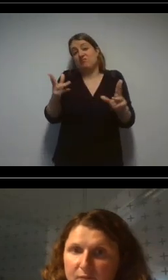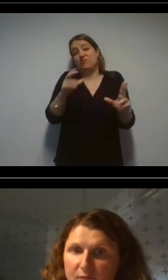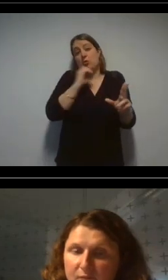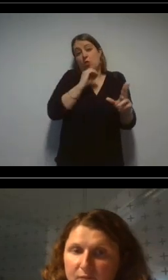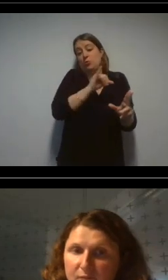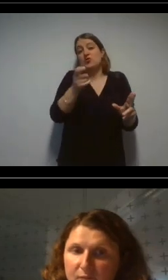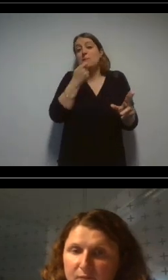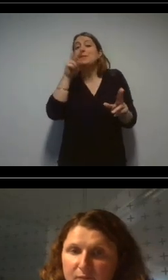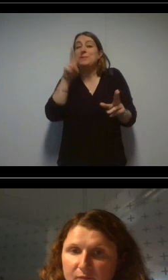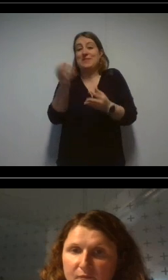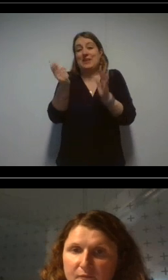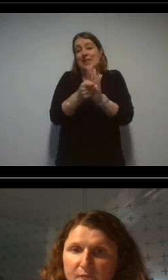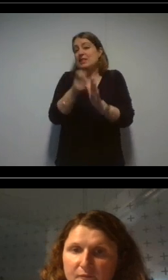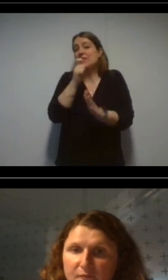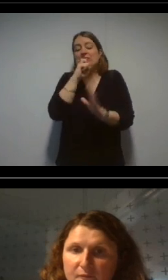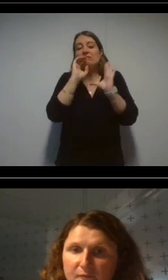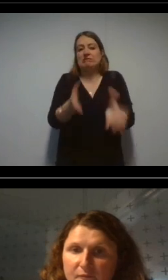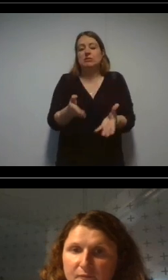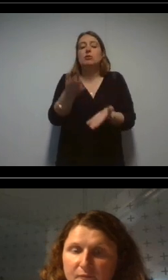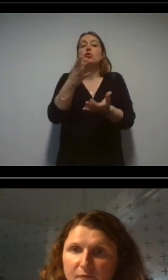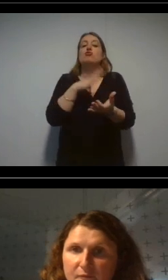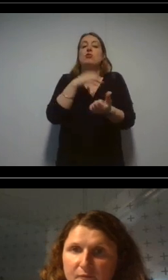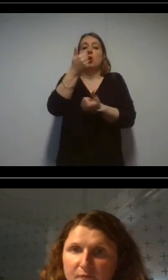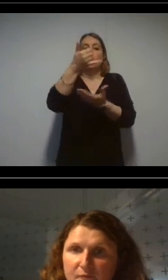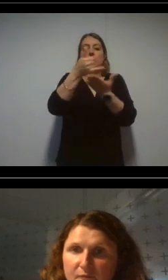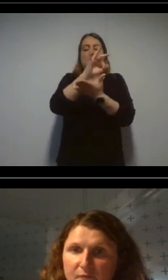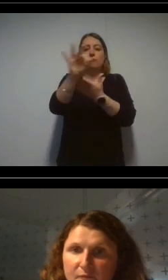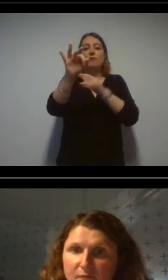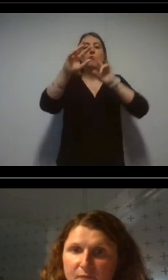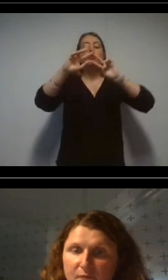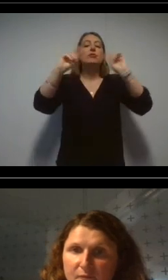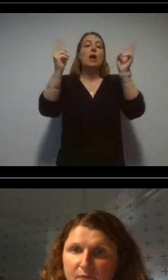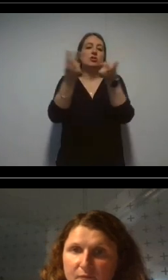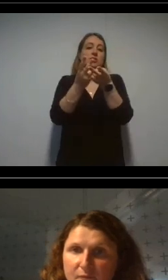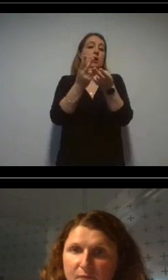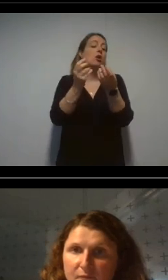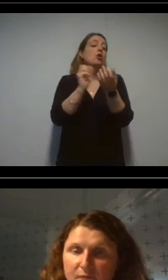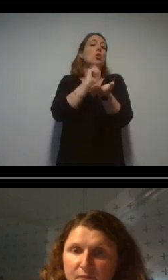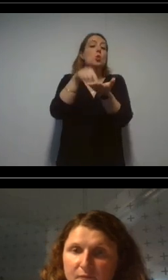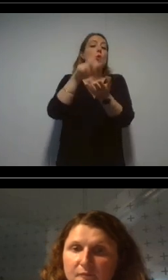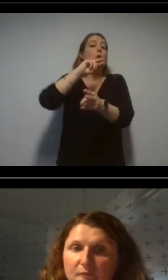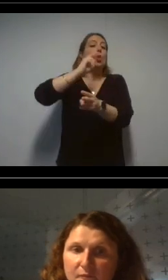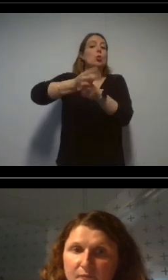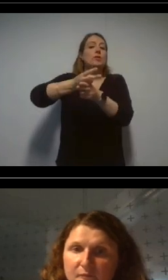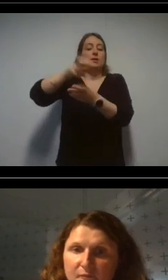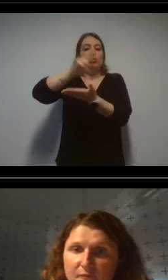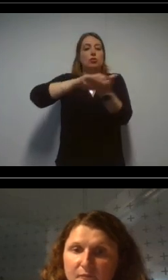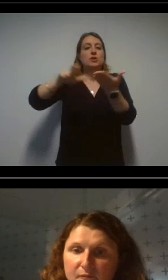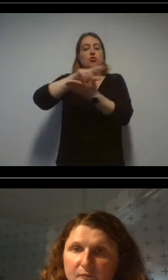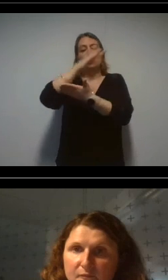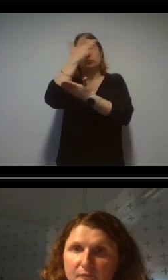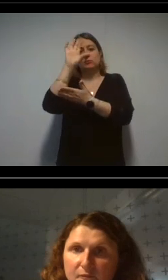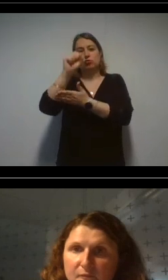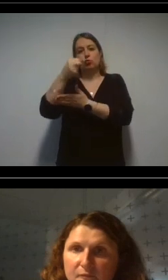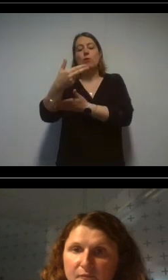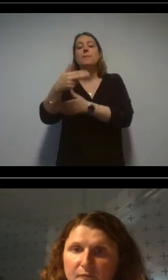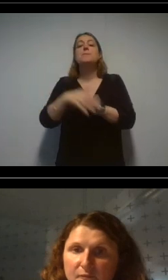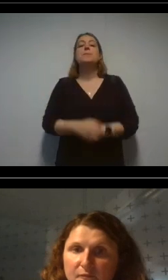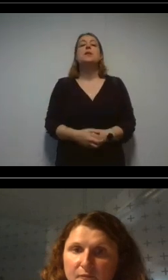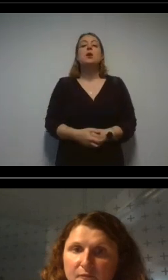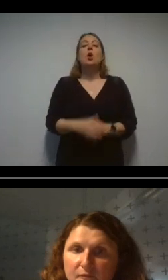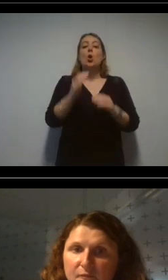dates ne sont pas encore définies. En Ile-de-France, ça a lieu à l'hôtel de région à Saint-Ouen. Dans les Hauts-de-France, on change chaque année parce que